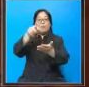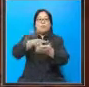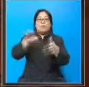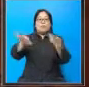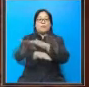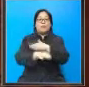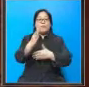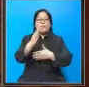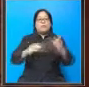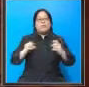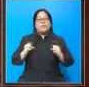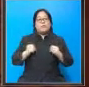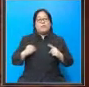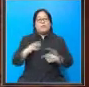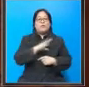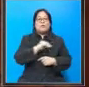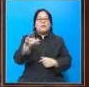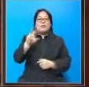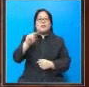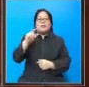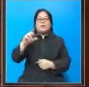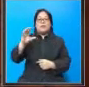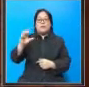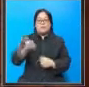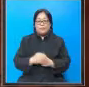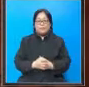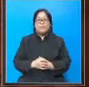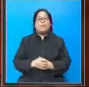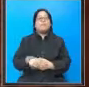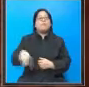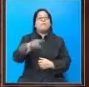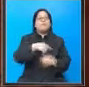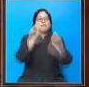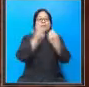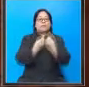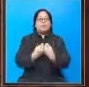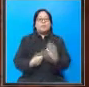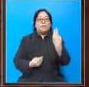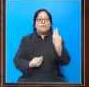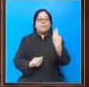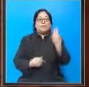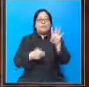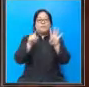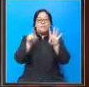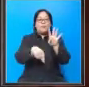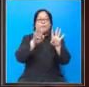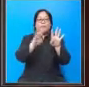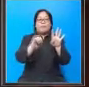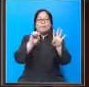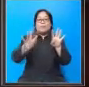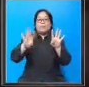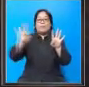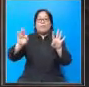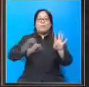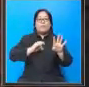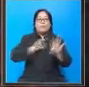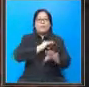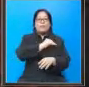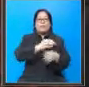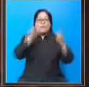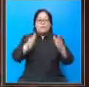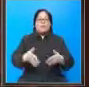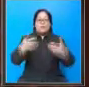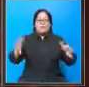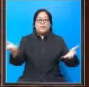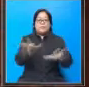dikendalikan oleh pihak swasta dan foto bahan bukan kerajaan yang mana sejumlah 14049 penghuni dan kaki kanan